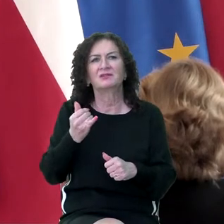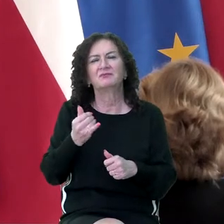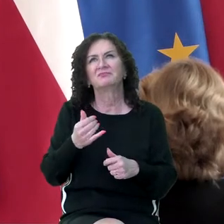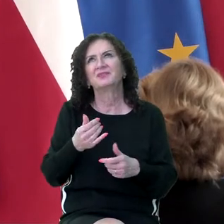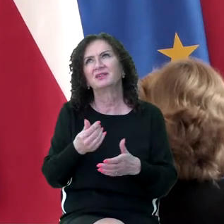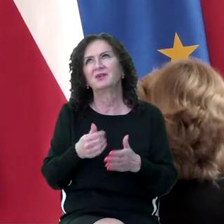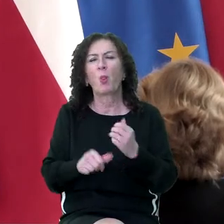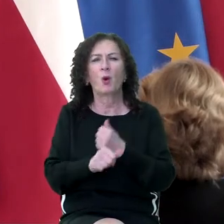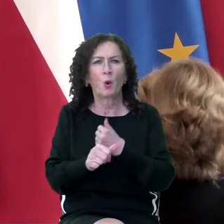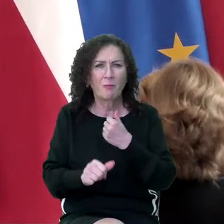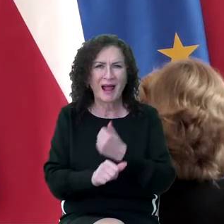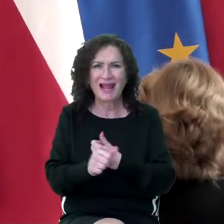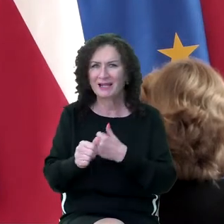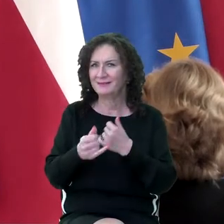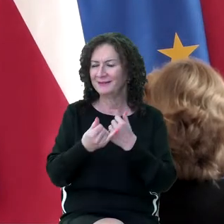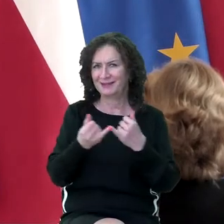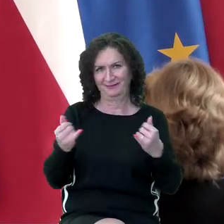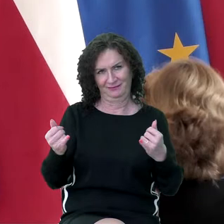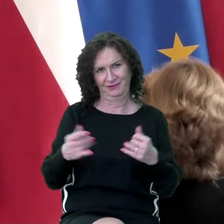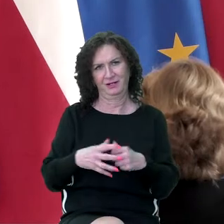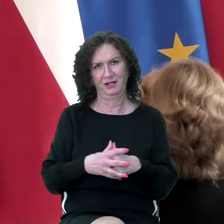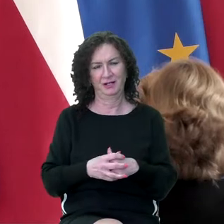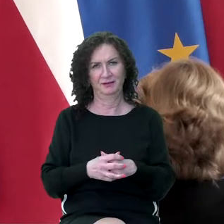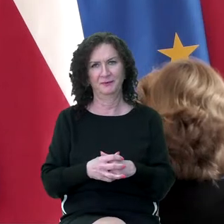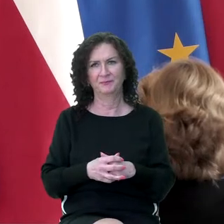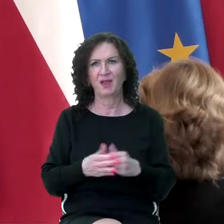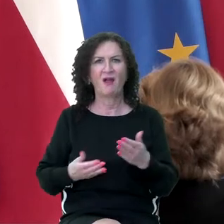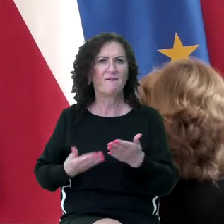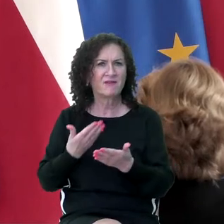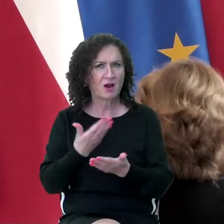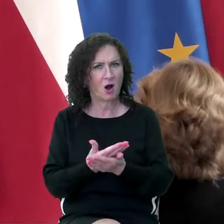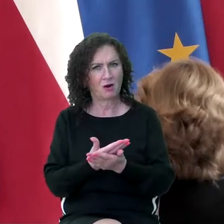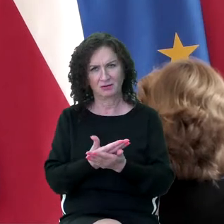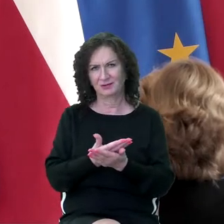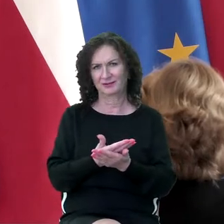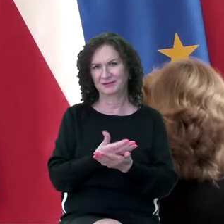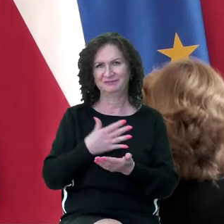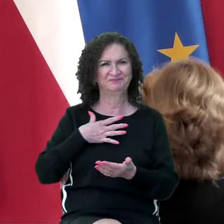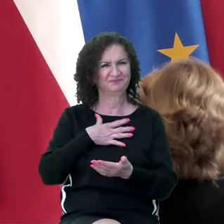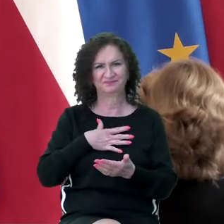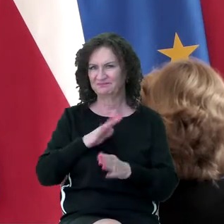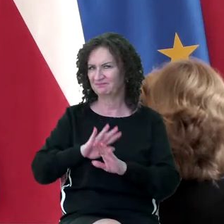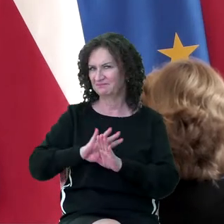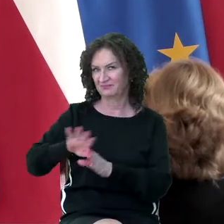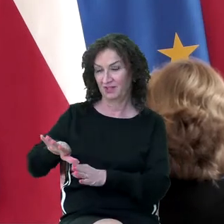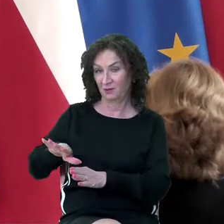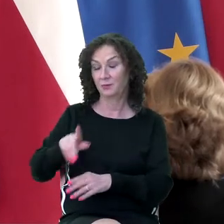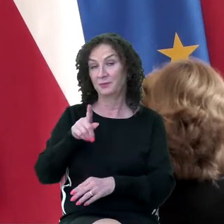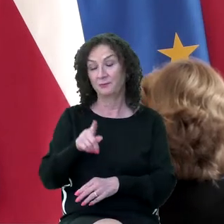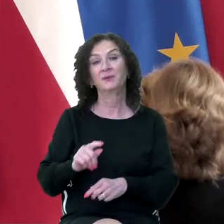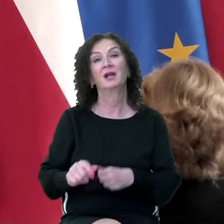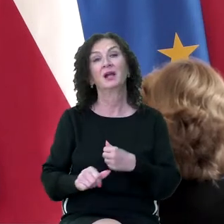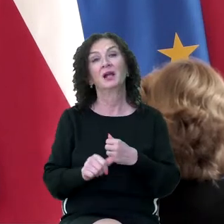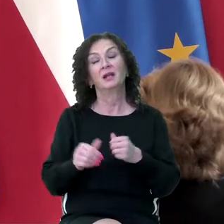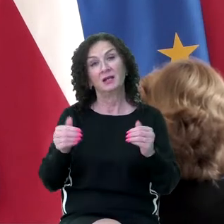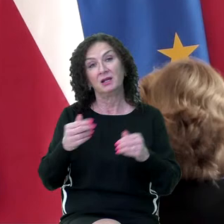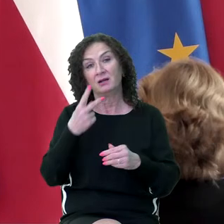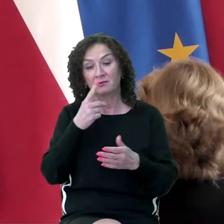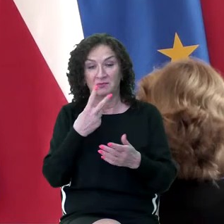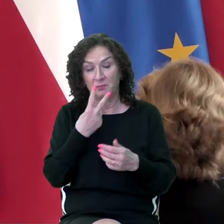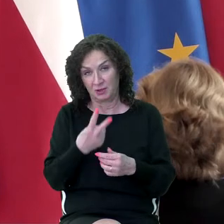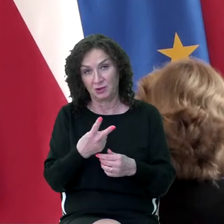właśnie różne dokumenty, wnioski i tak dalej. Więc ukróciliśmy proces, okazało się, że jest taki tryb w ustawie,